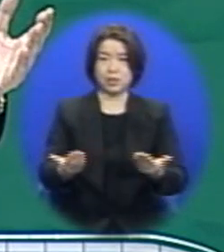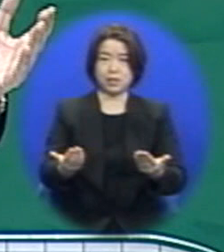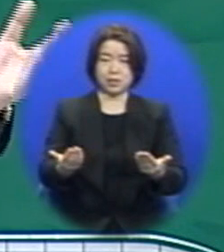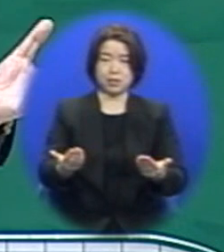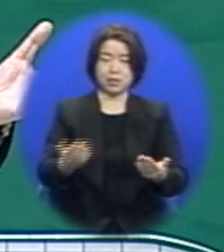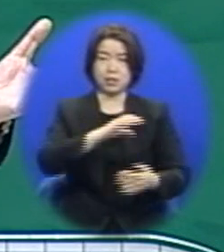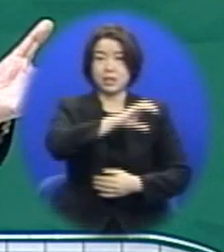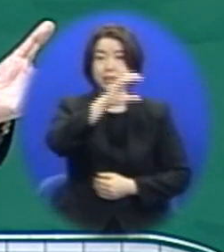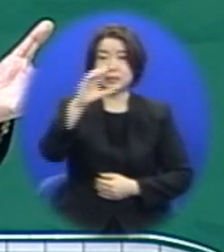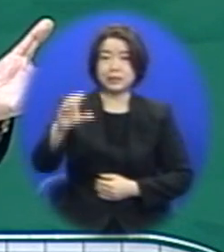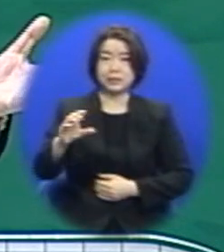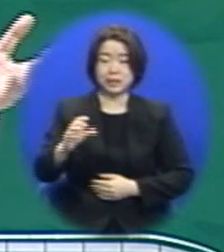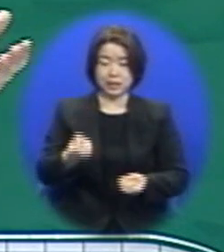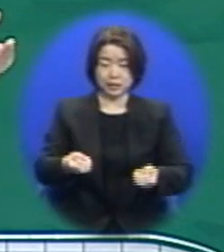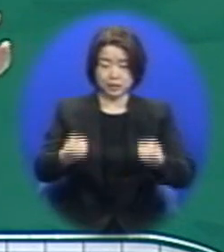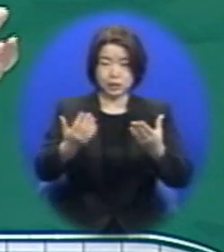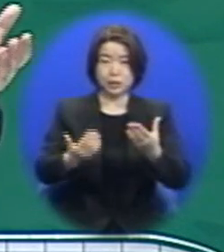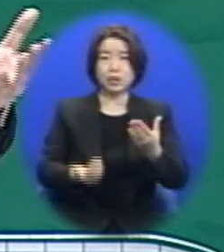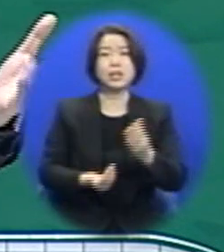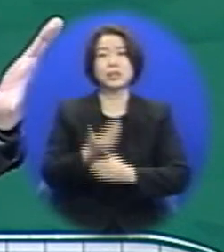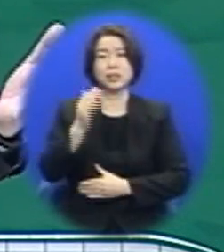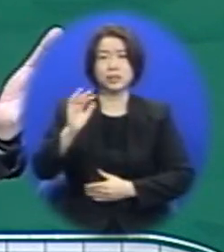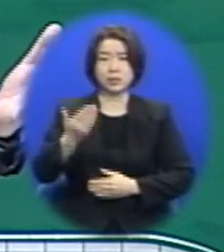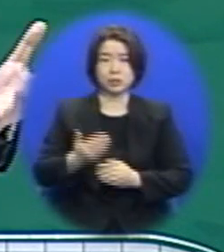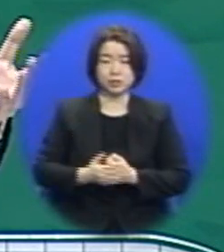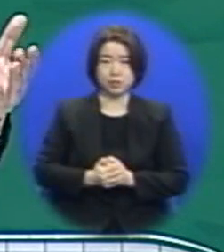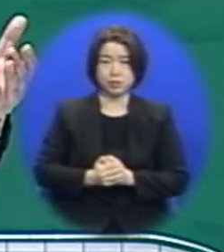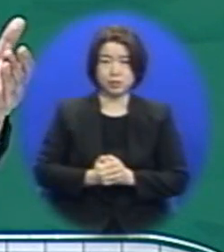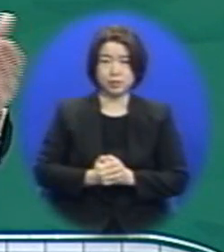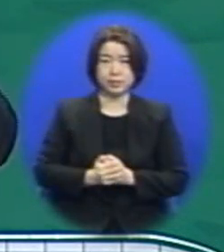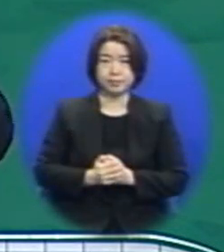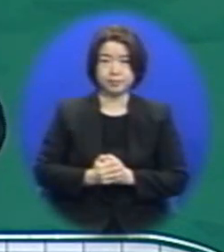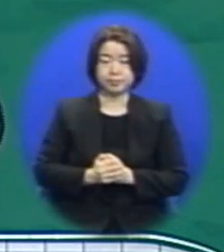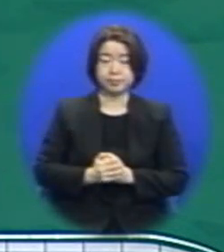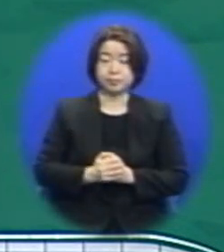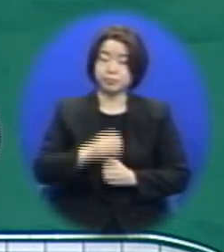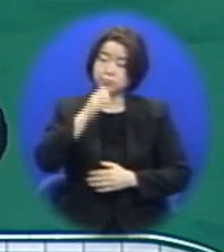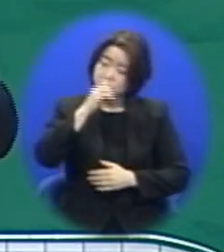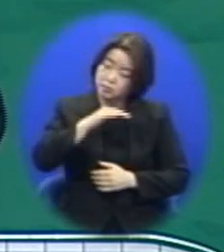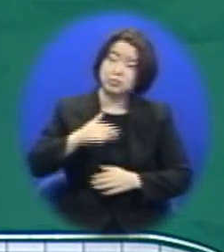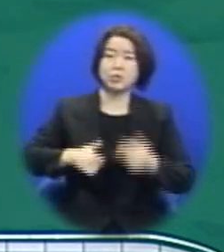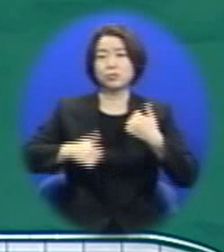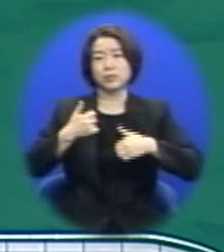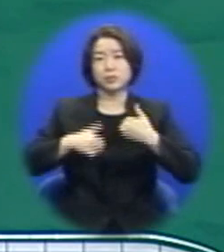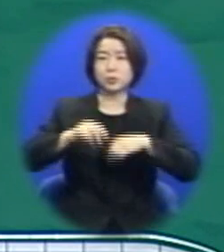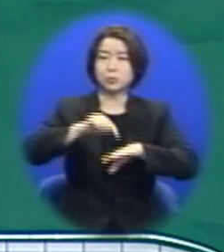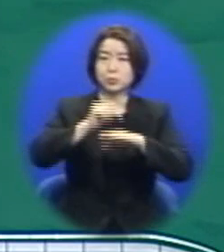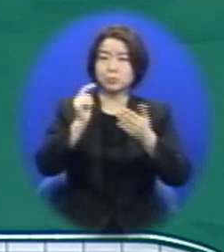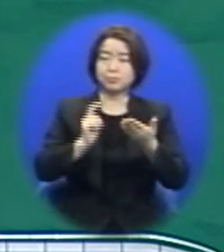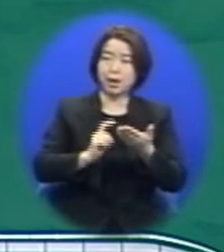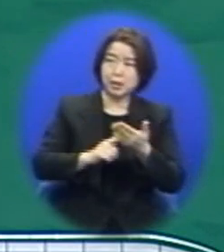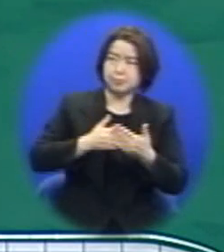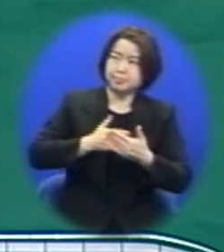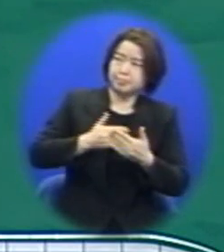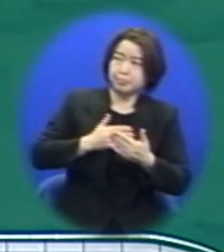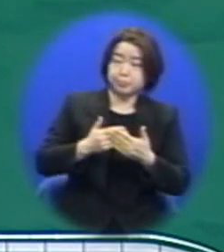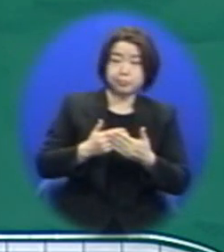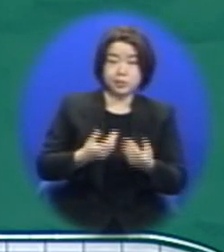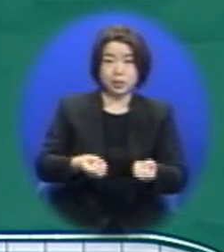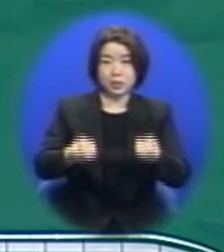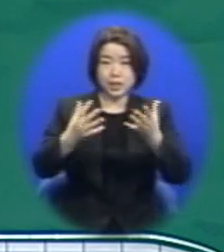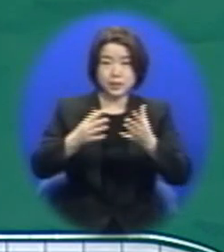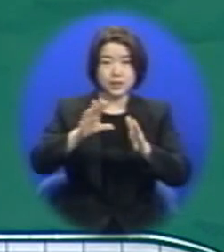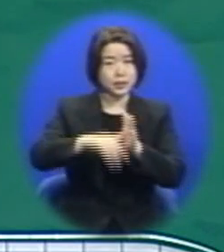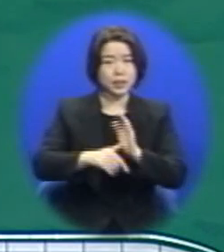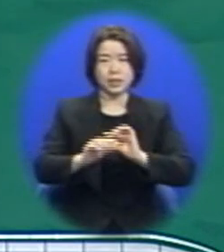성탄절에 일어났습니다. 그러니까 성탄절은 그저 즐겁고 마음이 들떠서 보낼 절기가